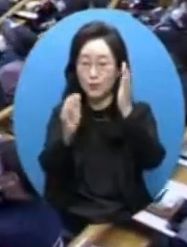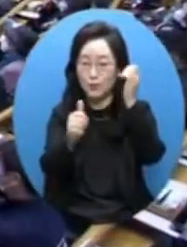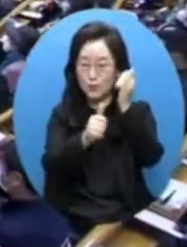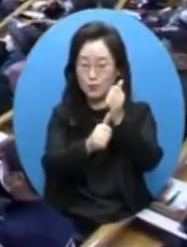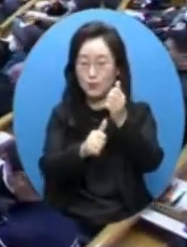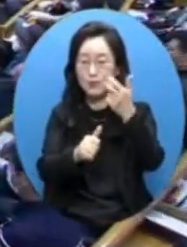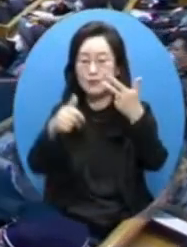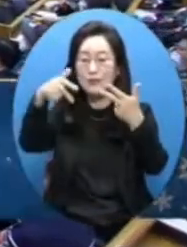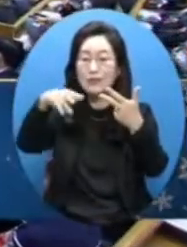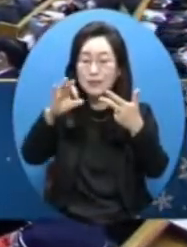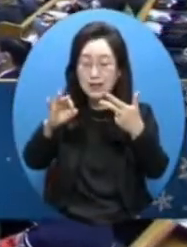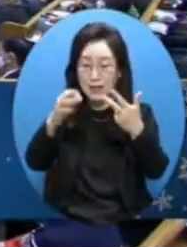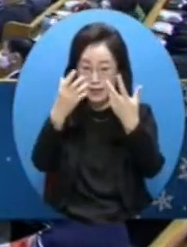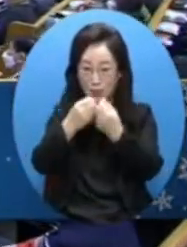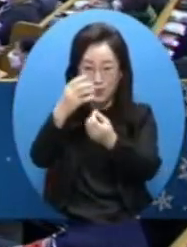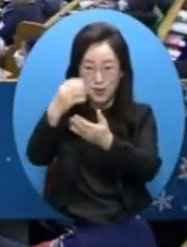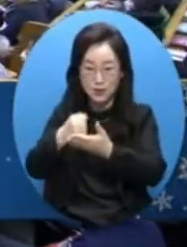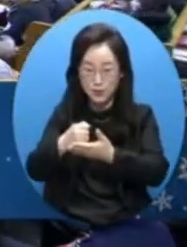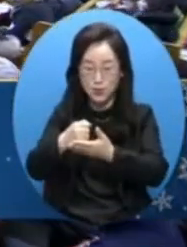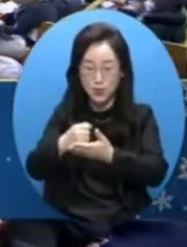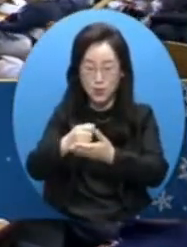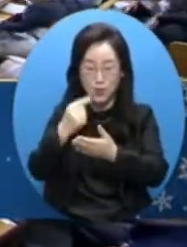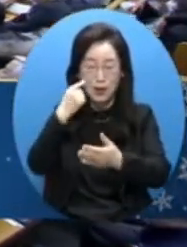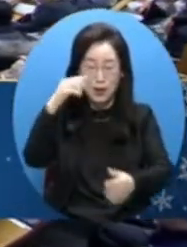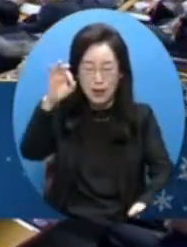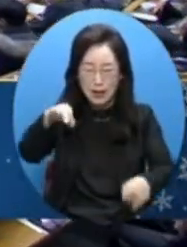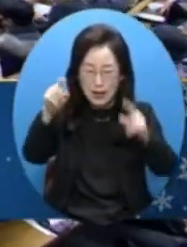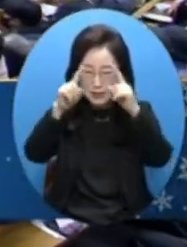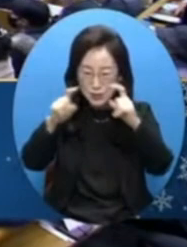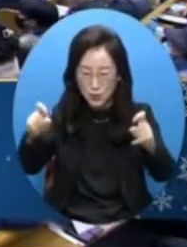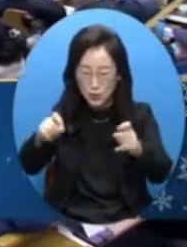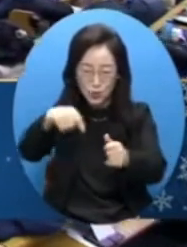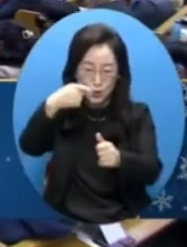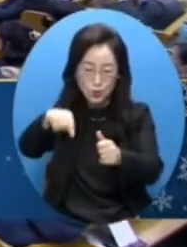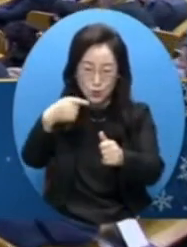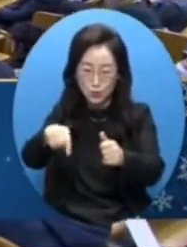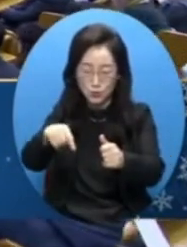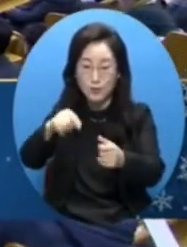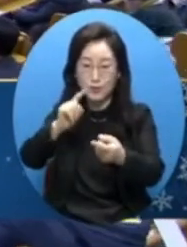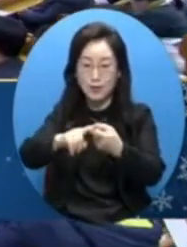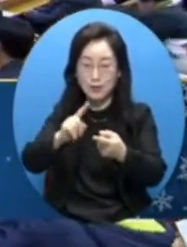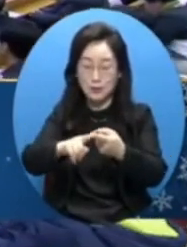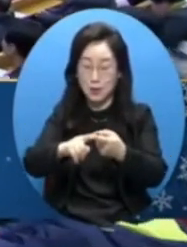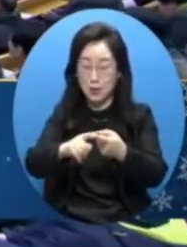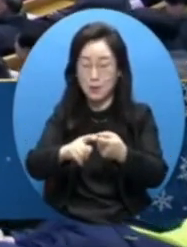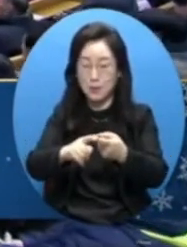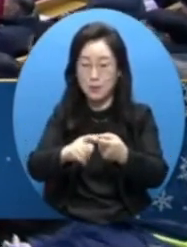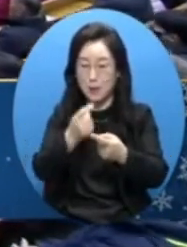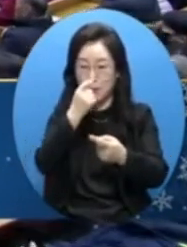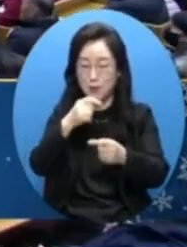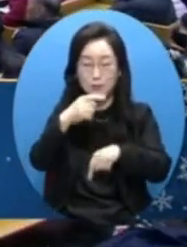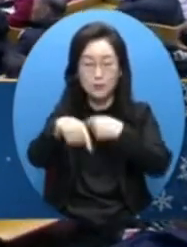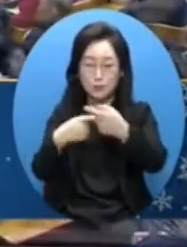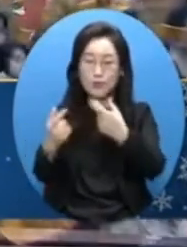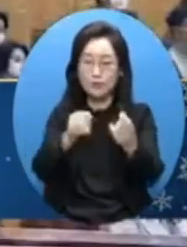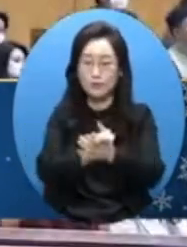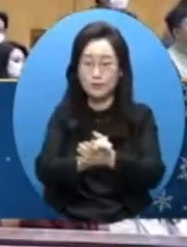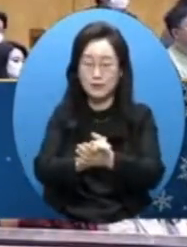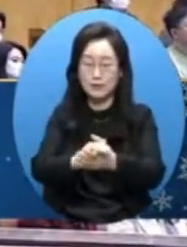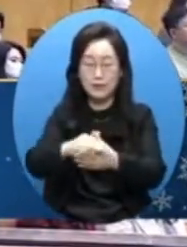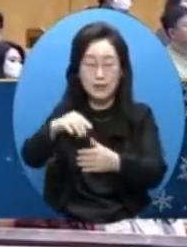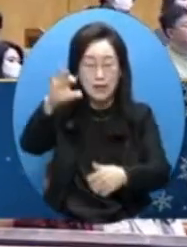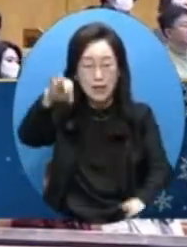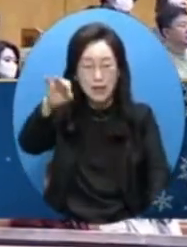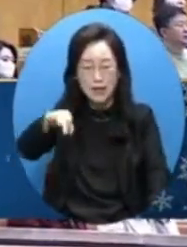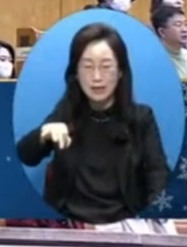7장의 말씀을 가지고 아이성의 교훈이었던 제목으로 함께 말씀의 은혜를 나누기 원합니다 제모라면 따라해 주시기 바랍니다 아이성의